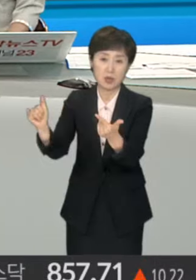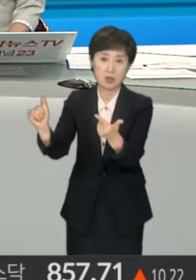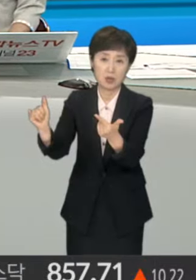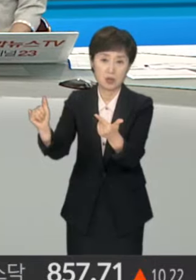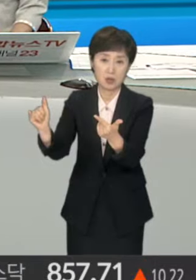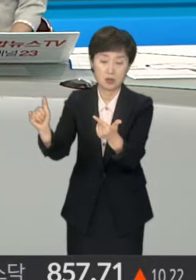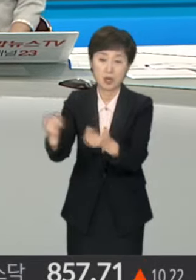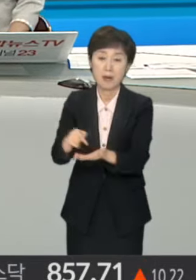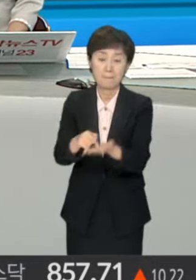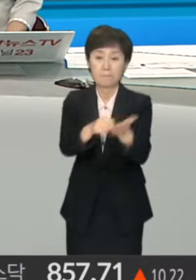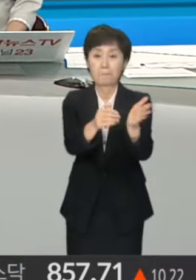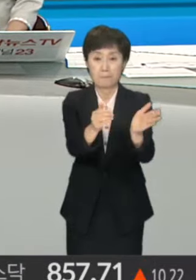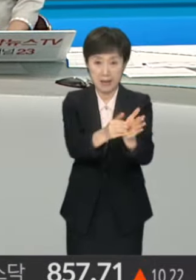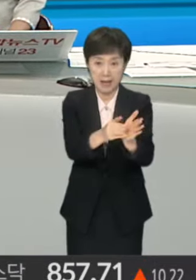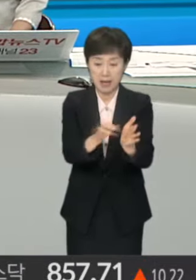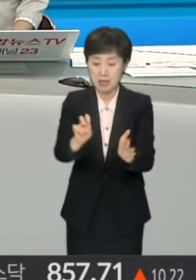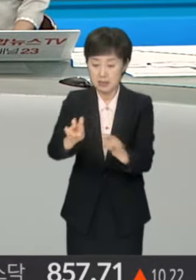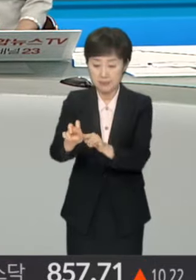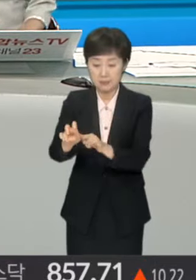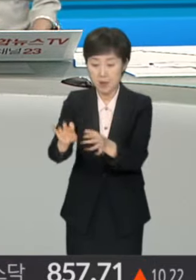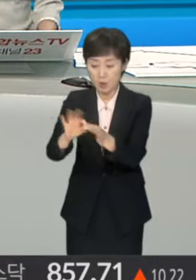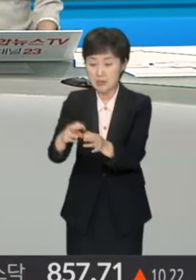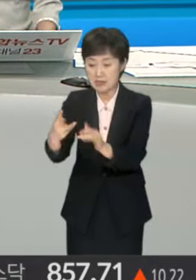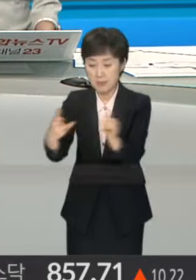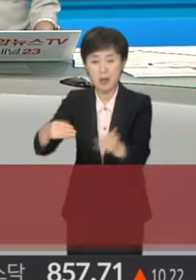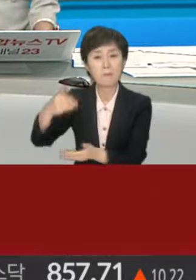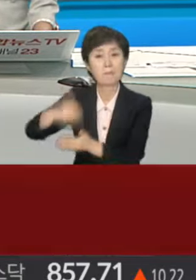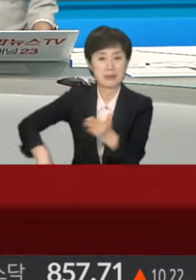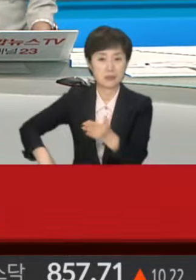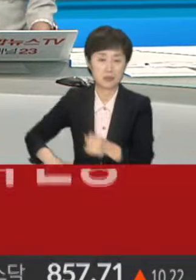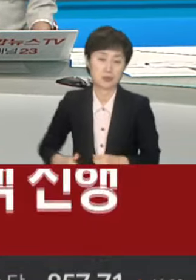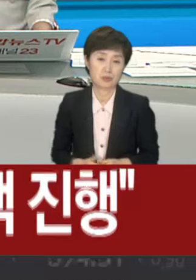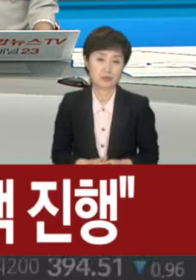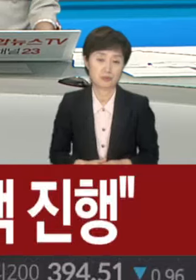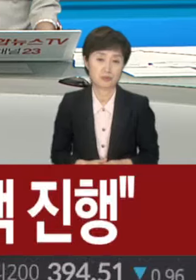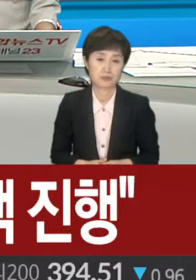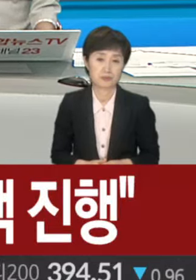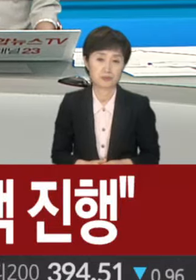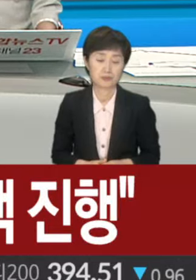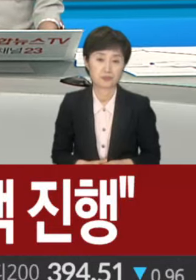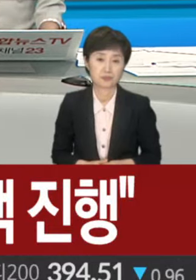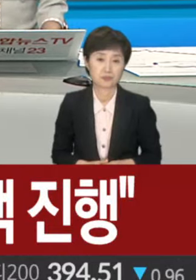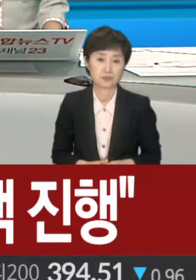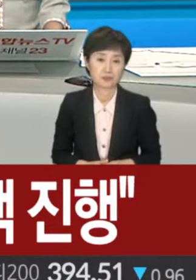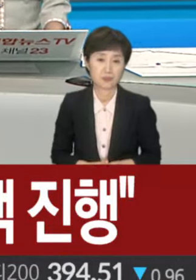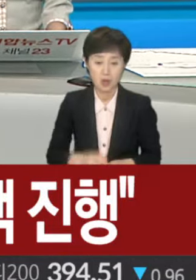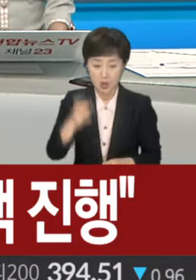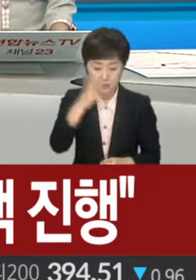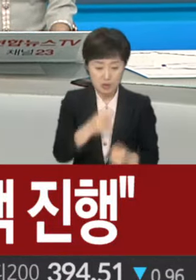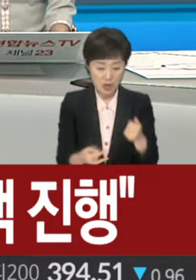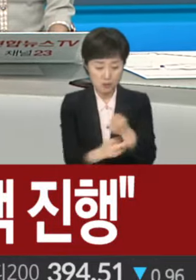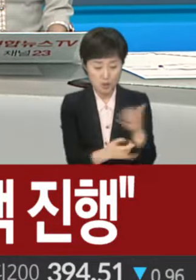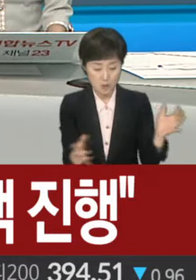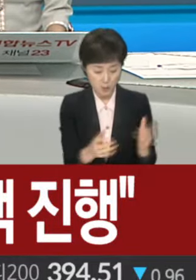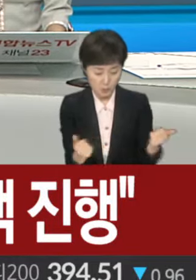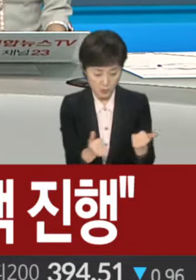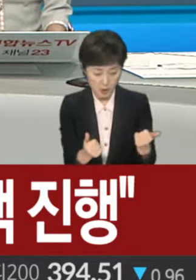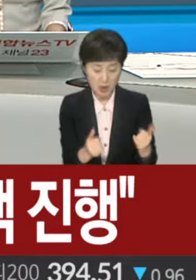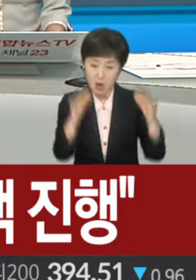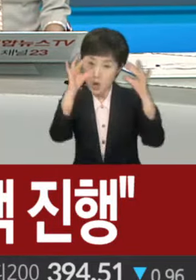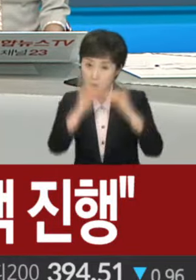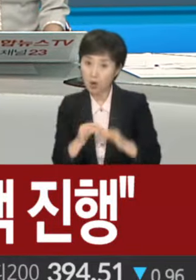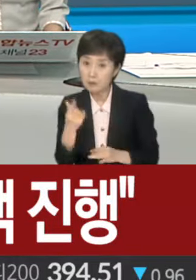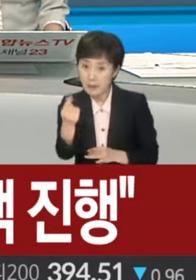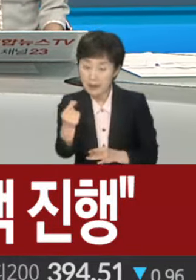했고 임성근 전 사단장을 비롯한 3명은 불송치 결정이 나왔습니다. 조금 전에 말씀하신 것처럼 수사심의위원회 결과와 크게 다르지